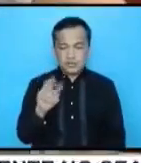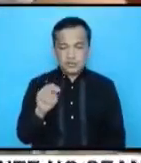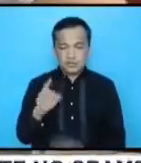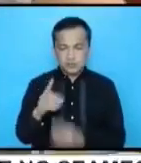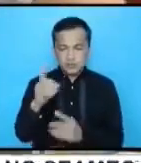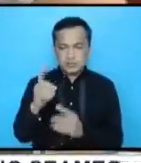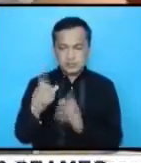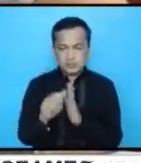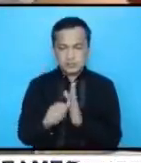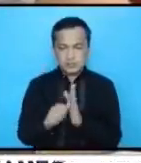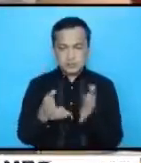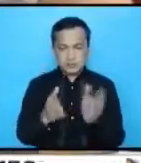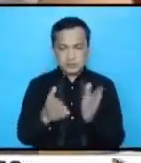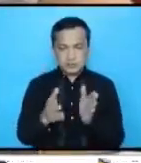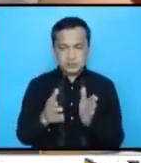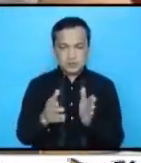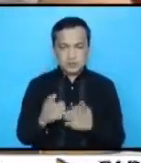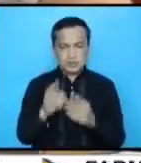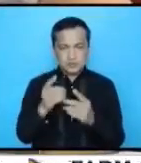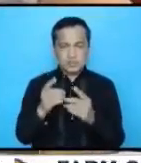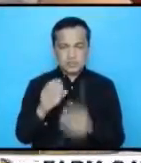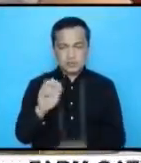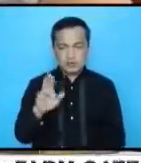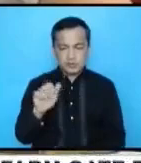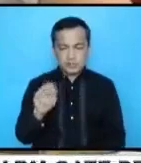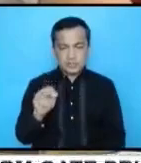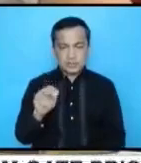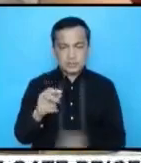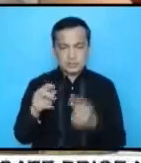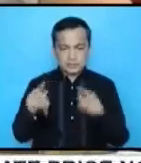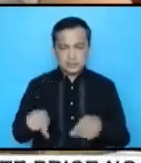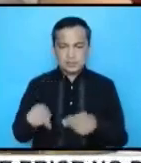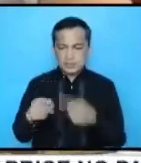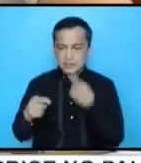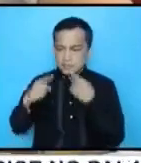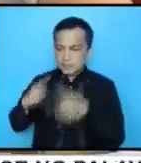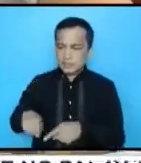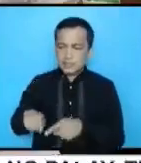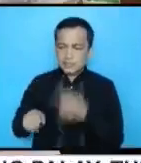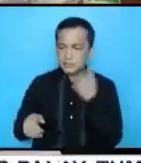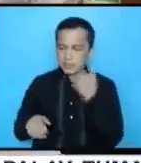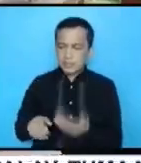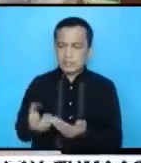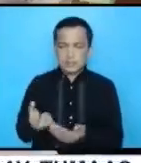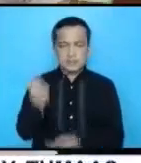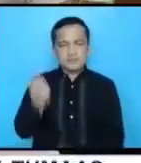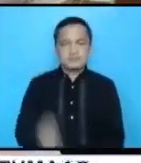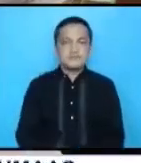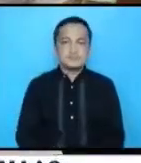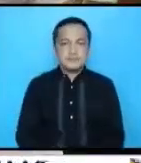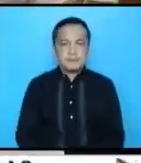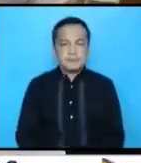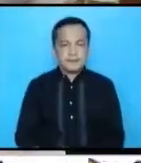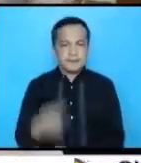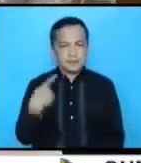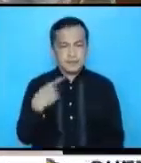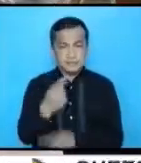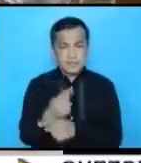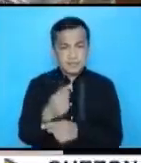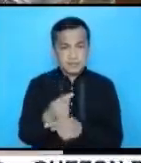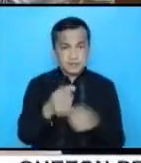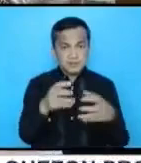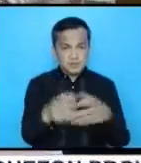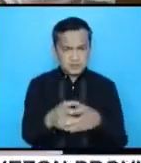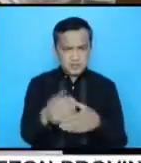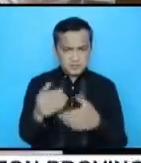lang i-donate ang isang organ ng tao kung idineklara ng patay ang may-ari nito. Meron din tamang ahensya na nangasiwa